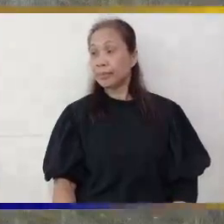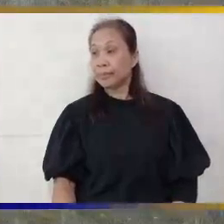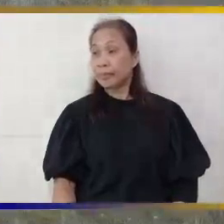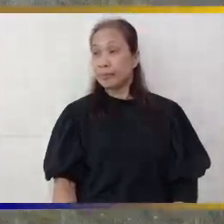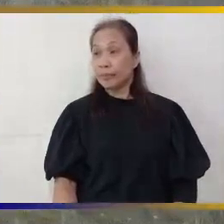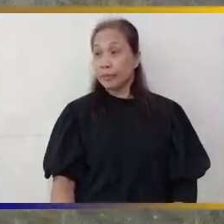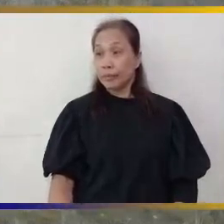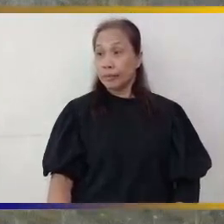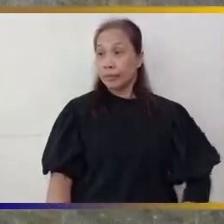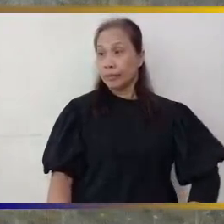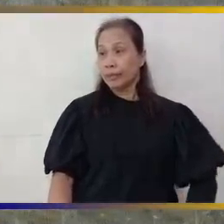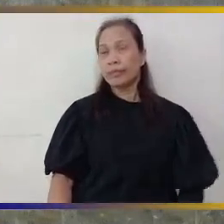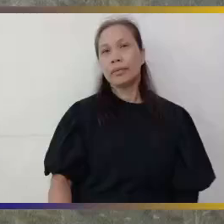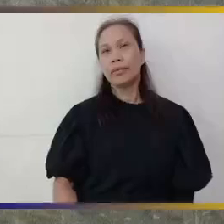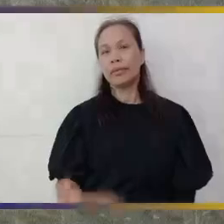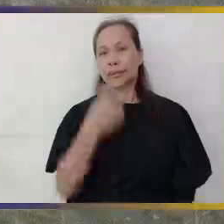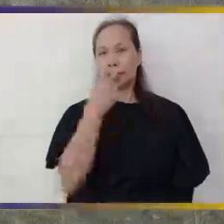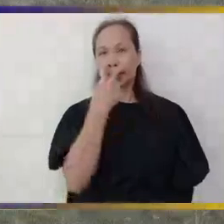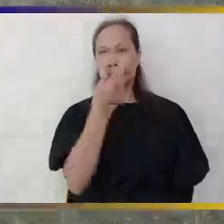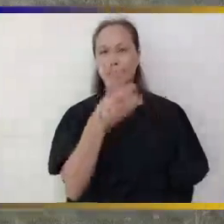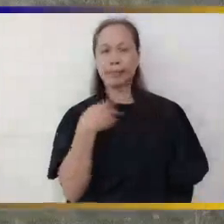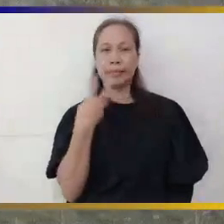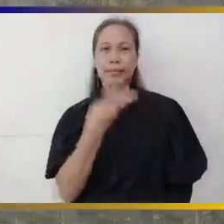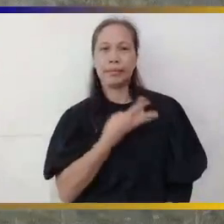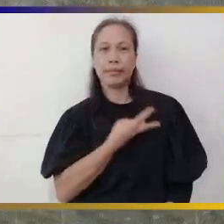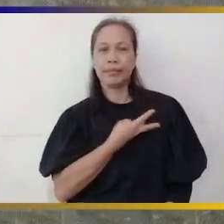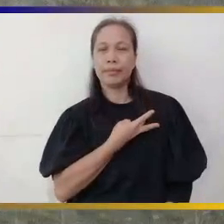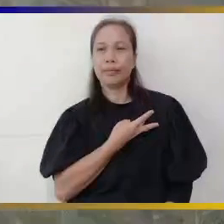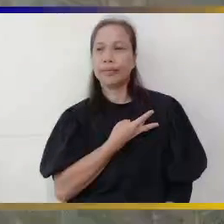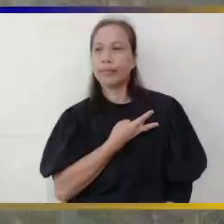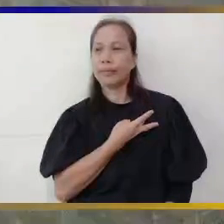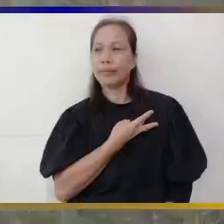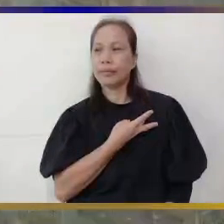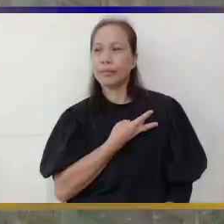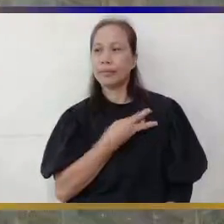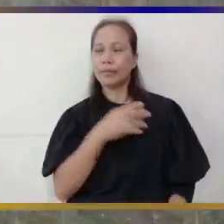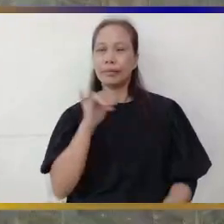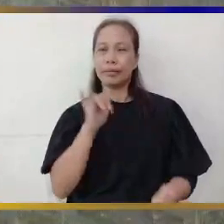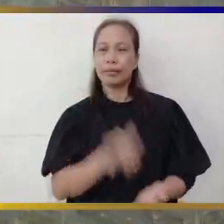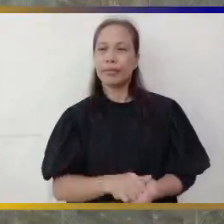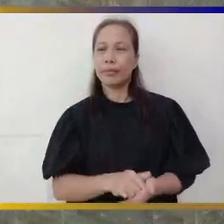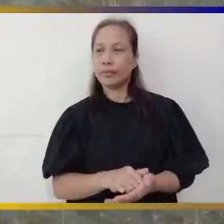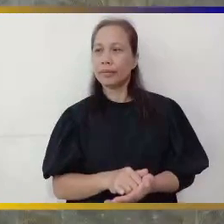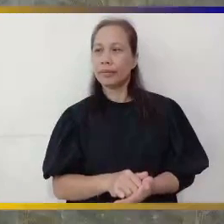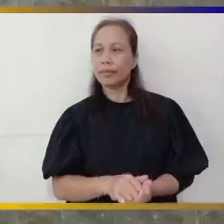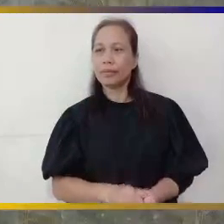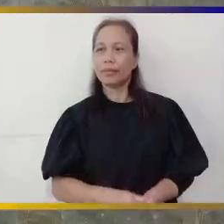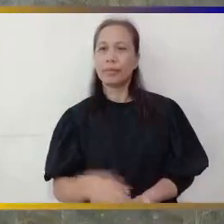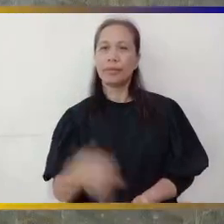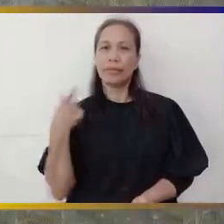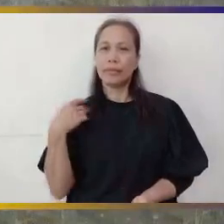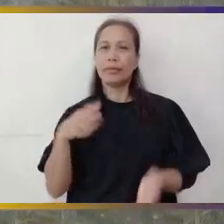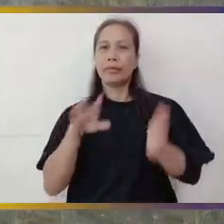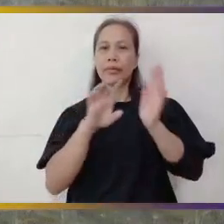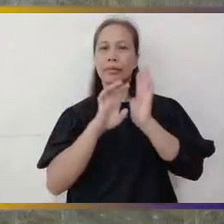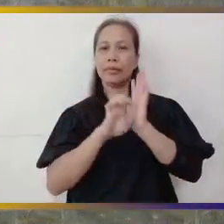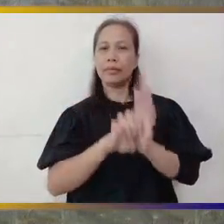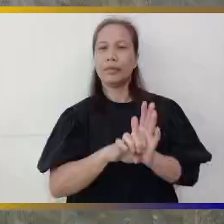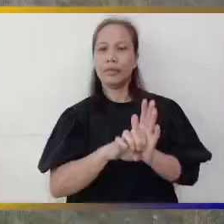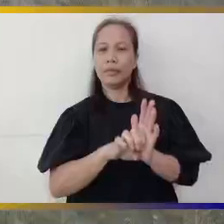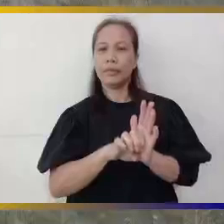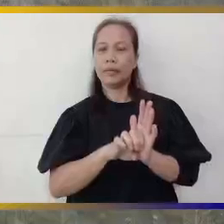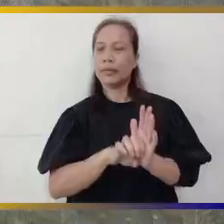only you see that now listen carefully sapagkat ito ho ang bibigyan ko kayo isang sample ng application na